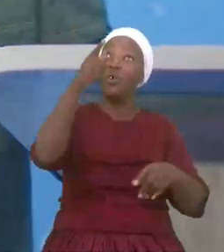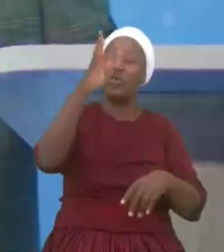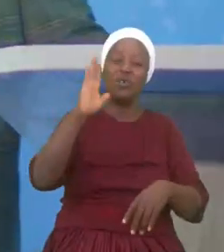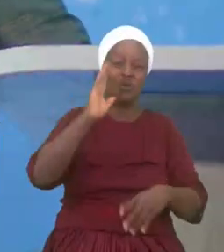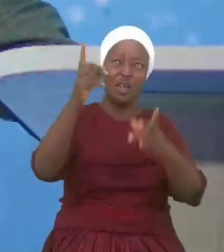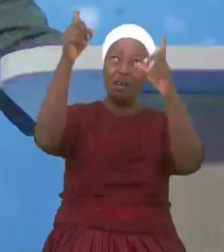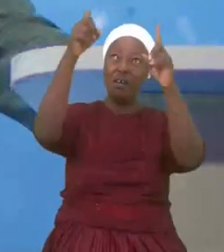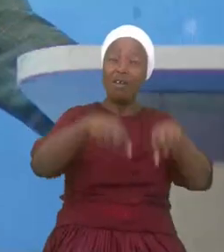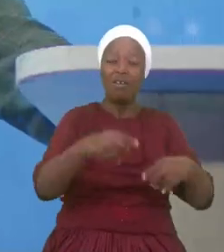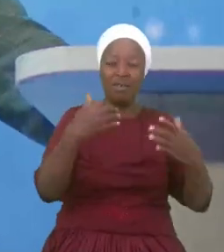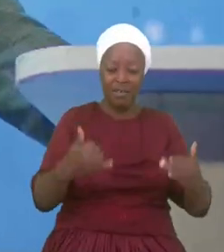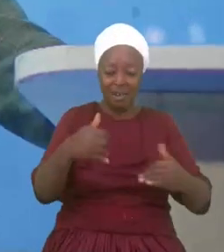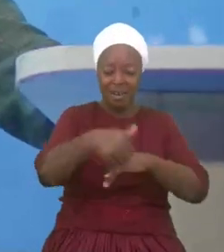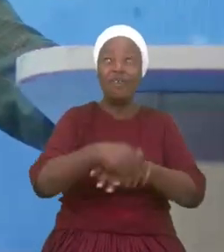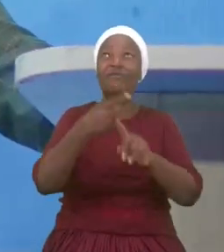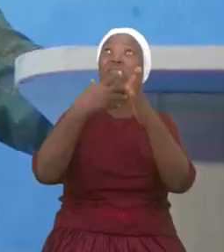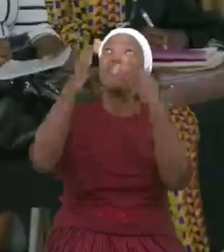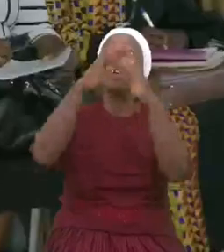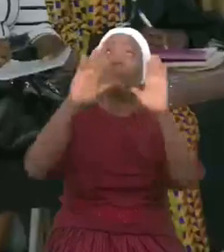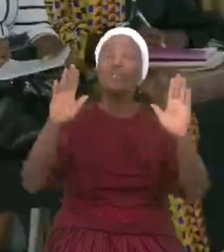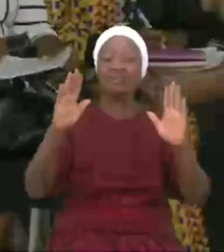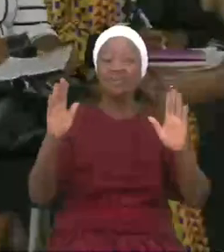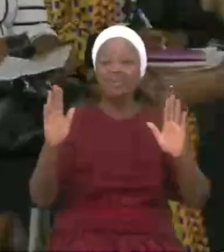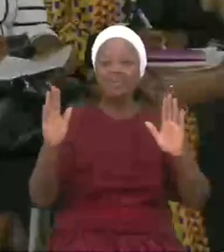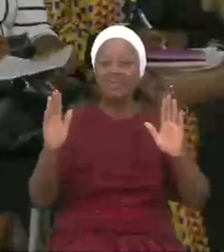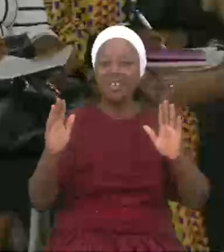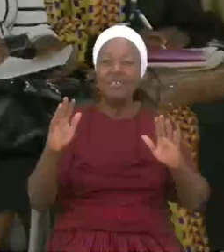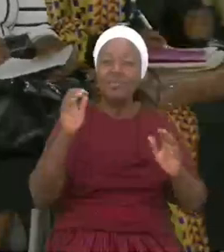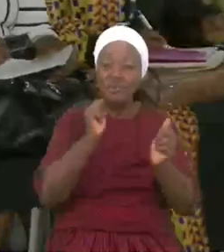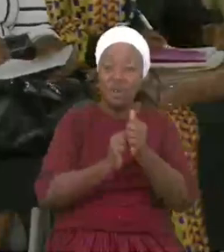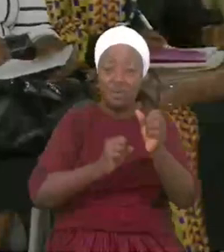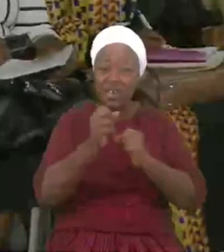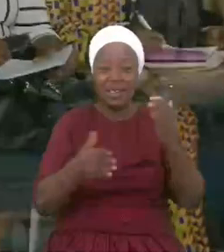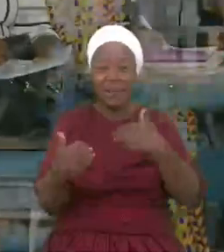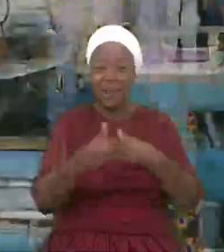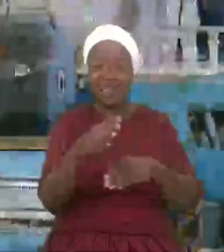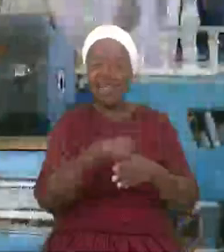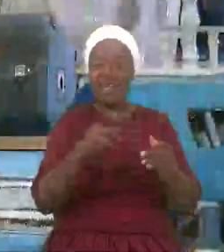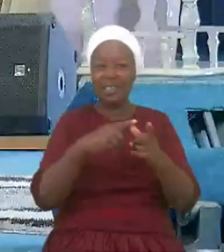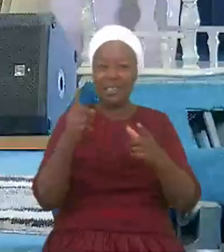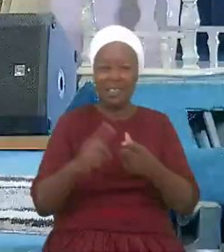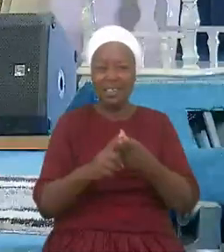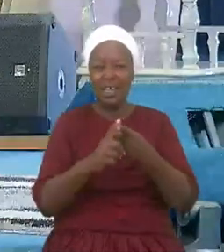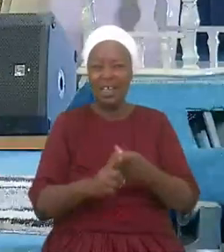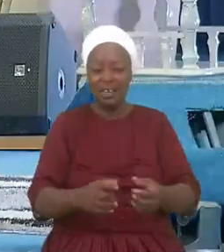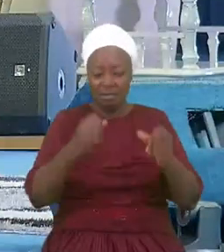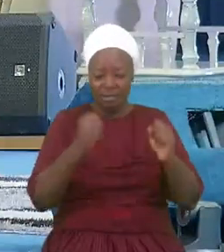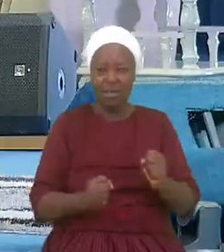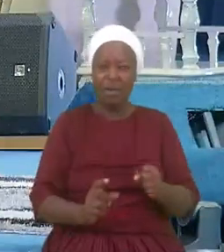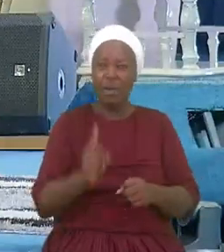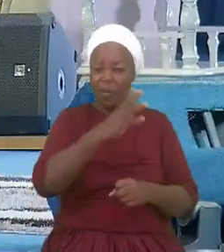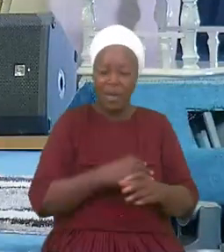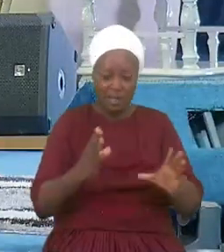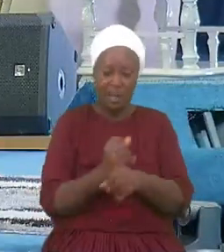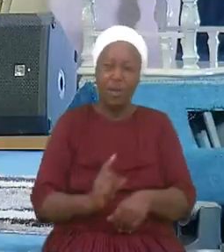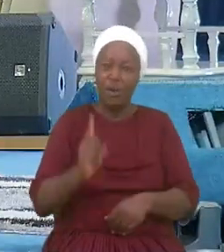à cause de ce mal qui torture votre vie le Seigneur Dieu viendra ce soir depuis le ciel avec la